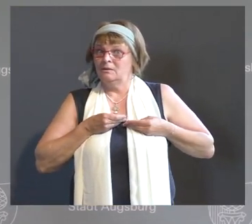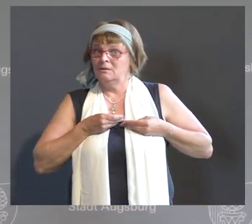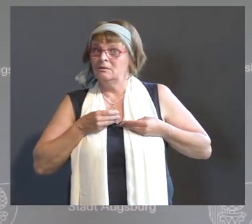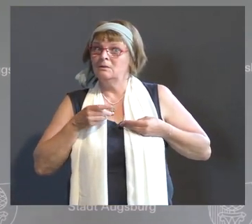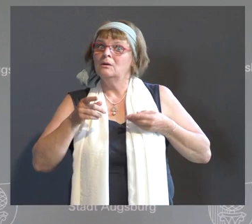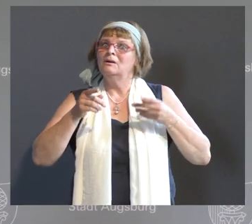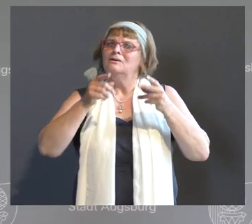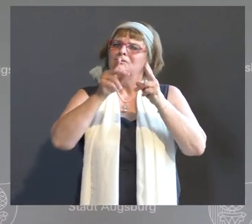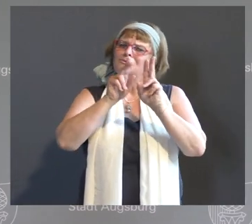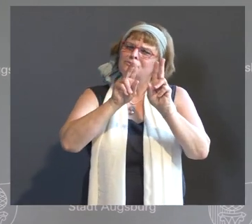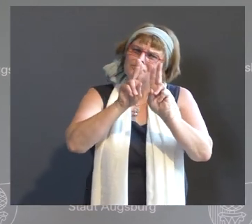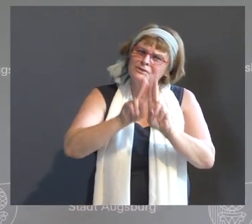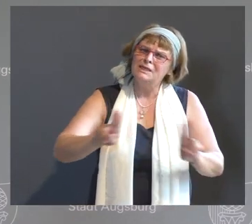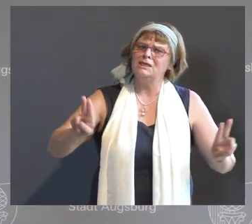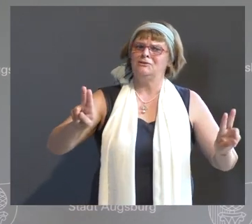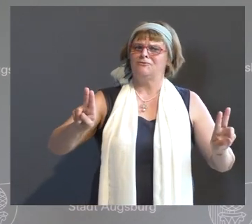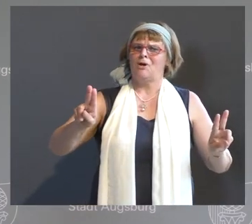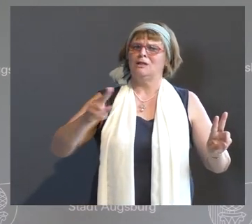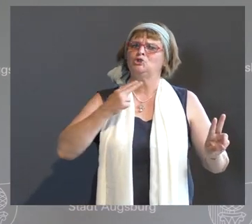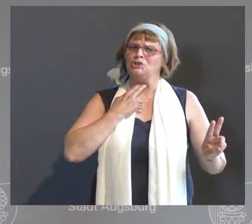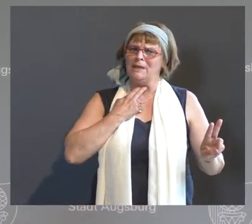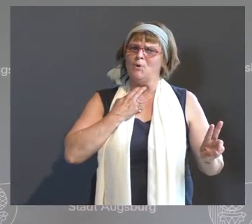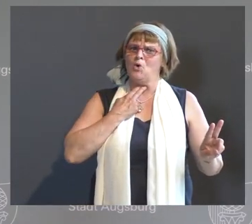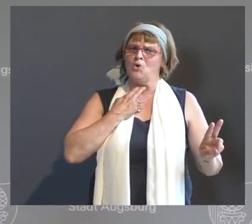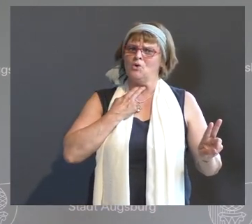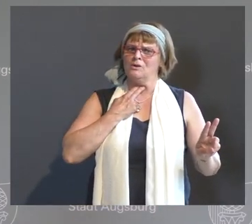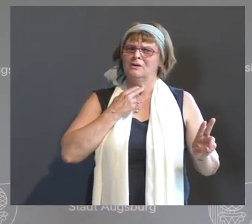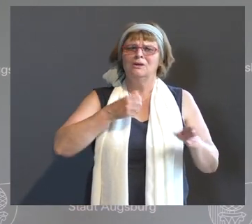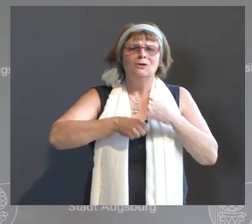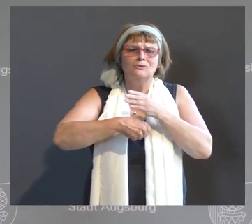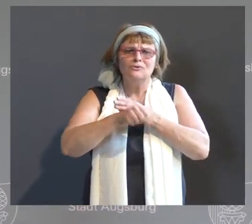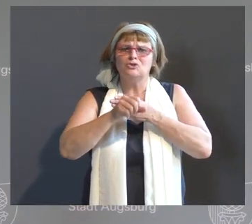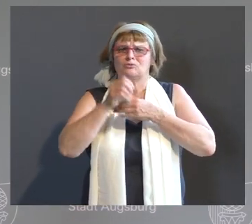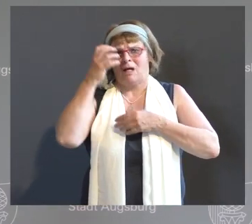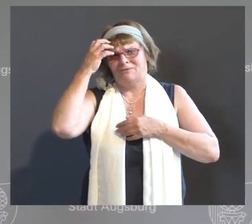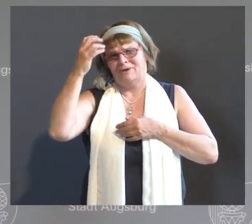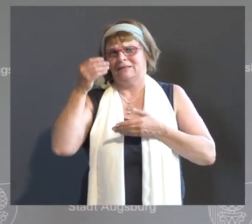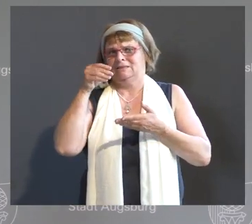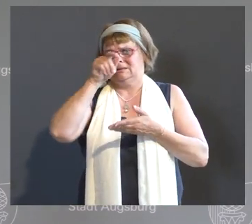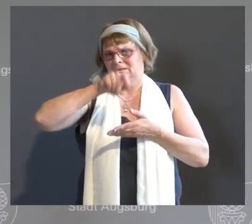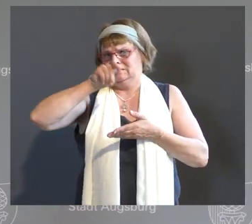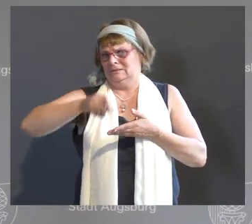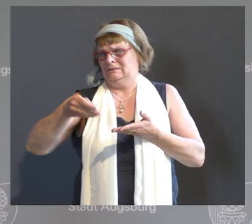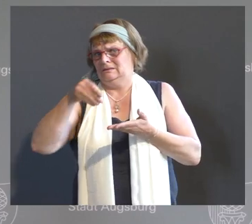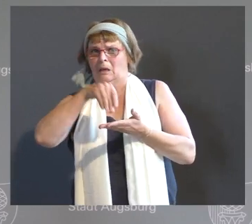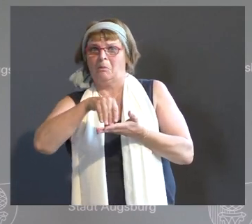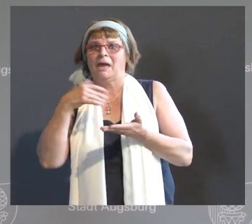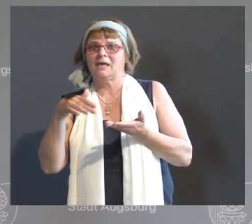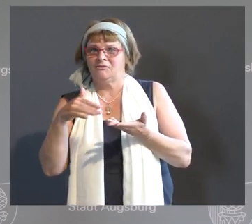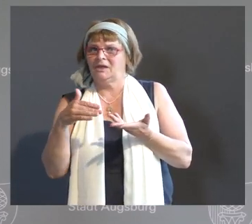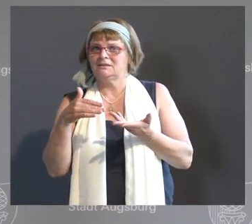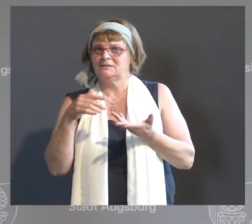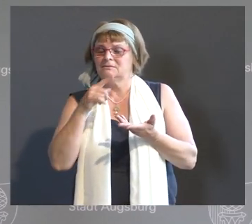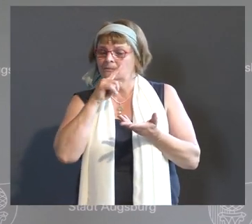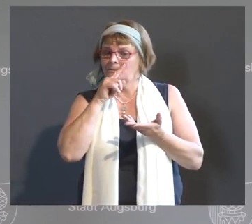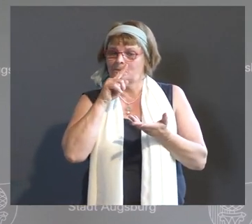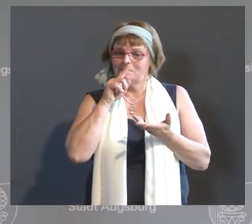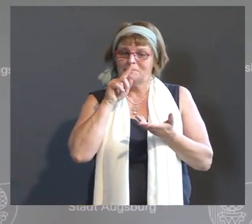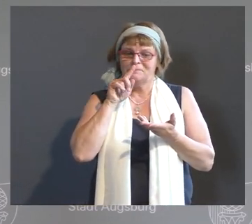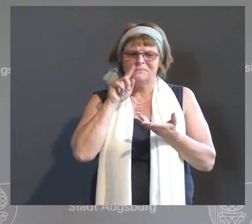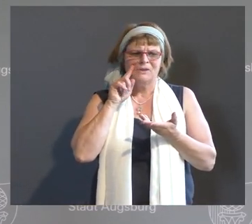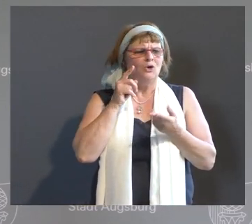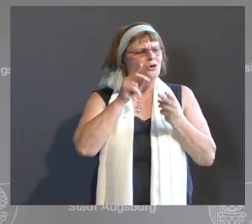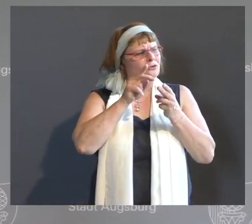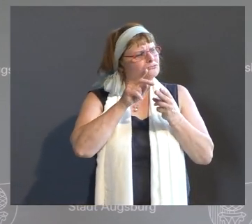eine friedliche Stimmung. Wir hatten Alkohol im Spiel. Es waren auch Fußballfans, aber es war eine friedliche Stimmung. Und ich habe mit einigen ja auch von Ihnen darüber gesprochen. Das war,